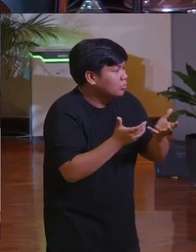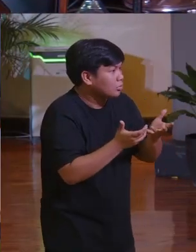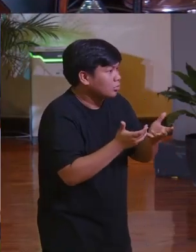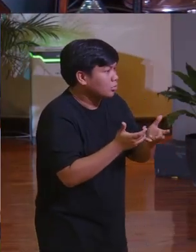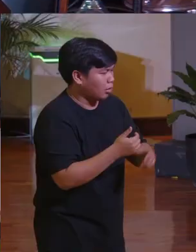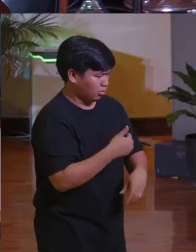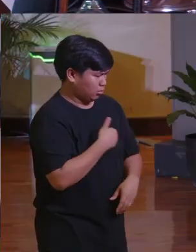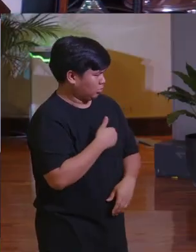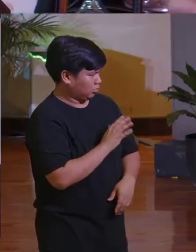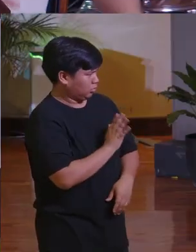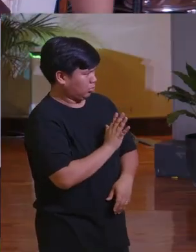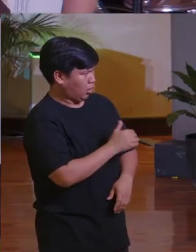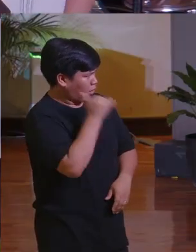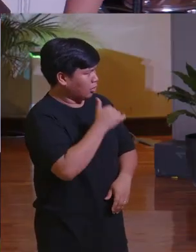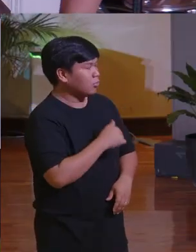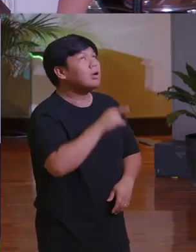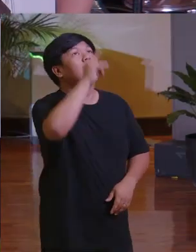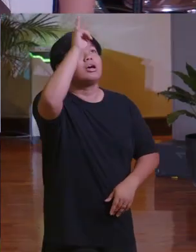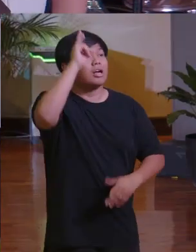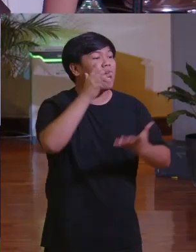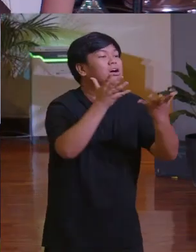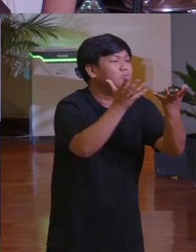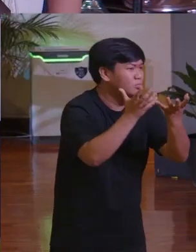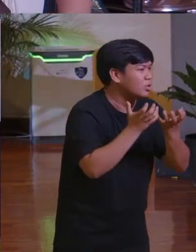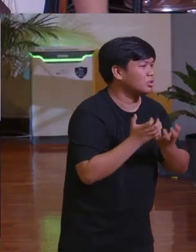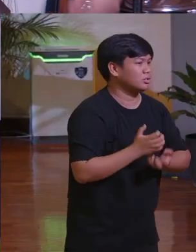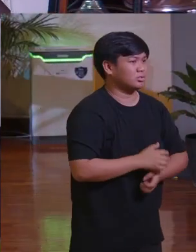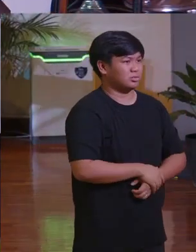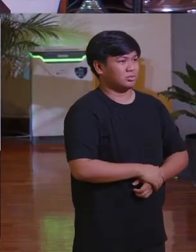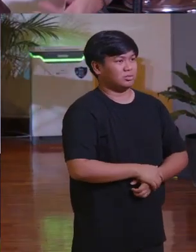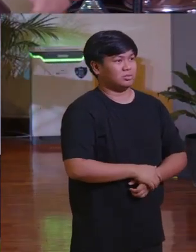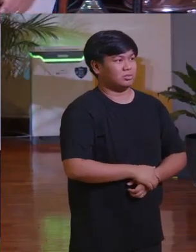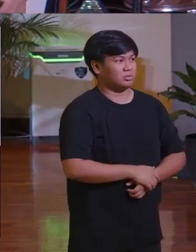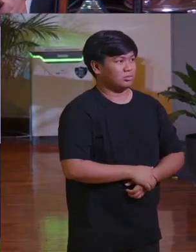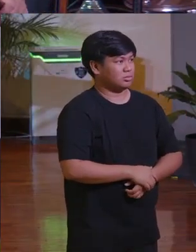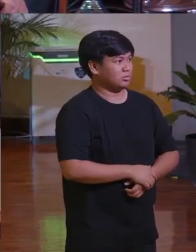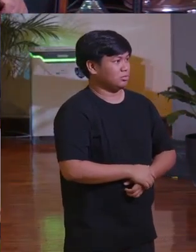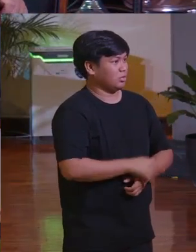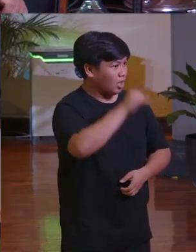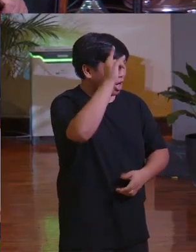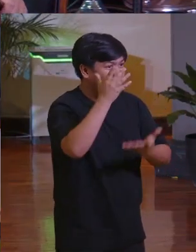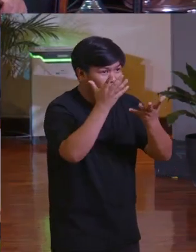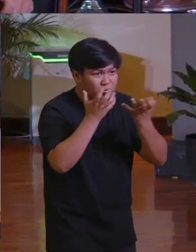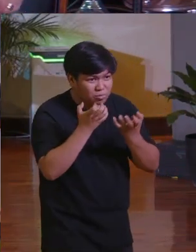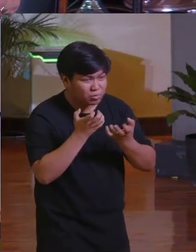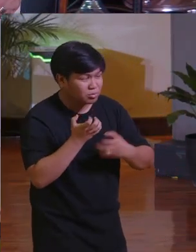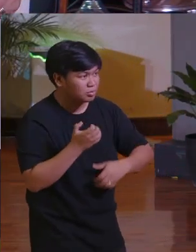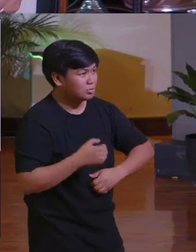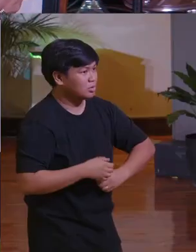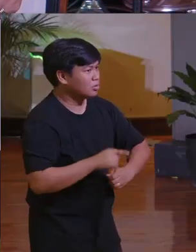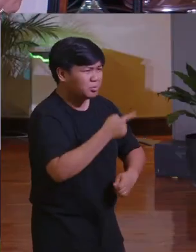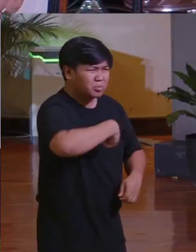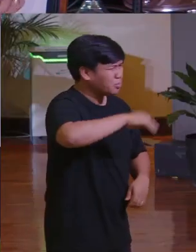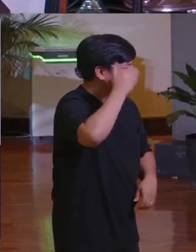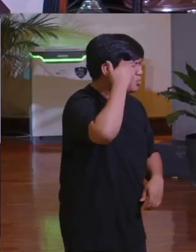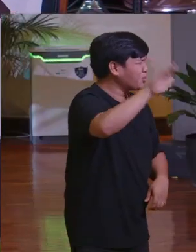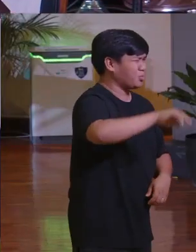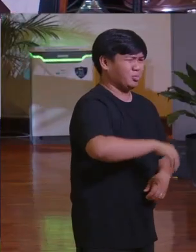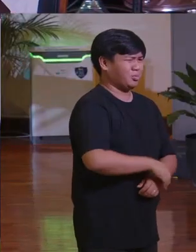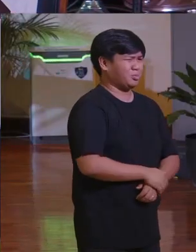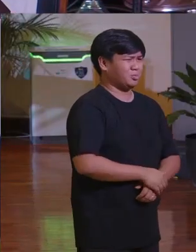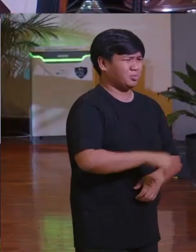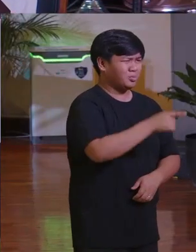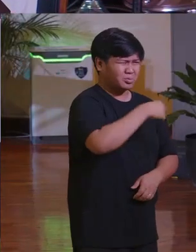Diyos magmula pa sa ugat ng panahon para maging banal. Hindi natin alam yon.